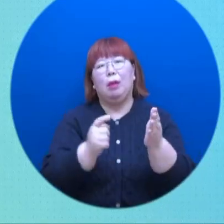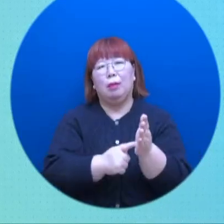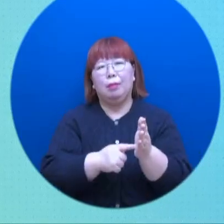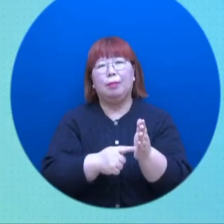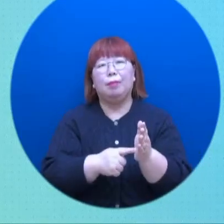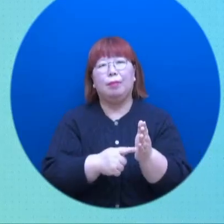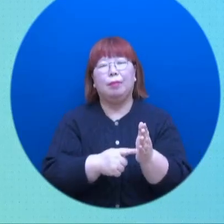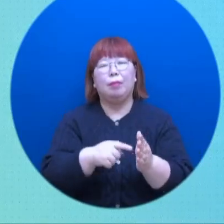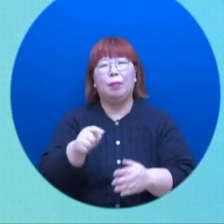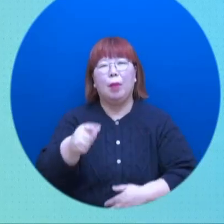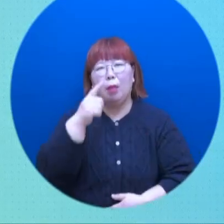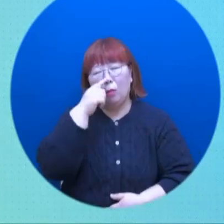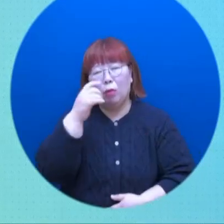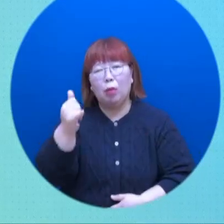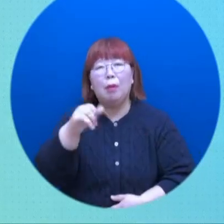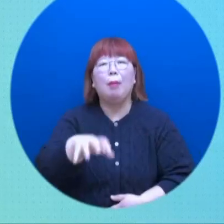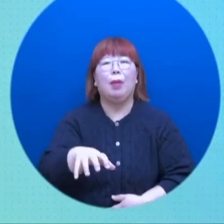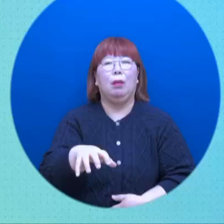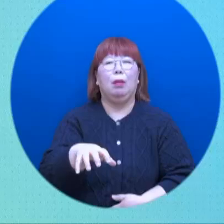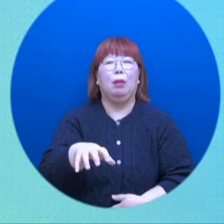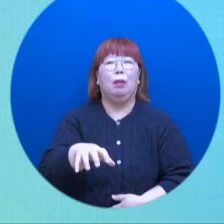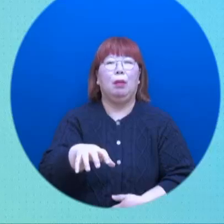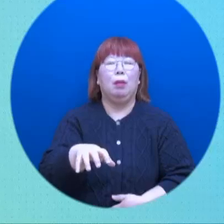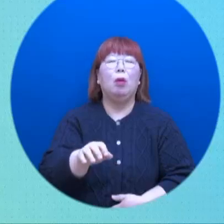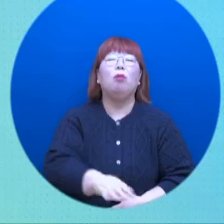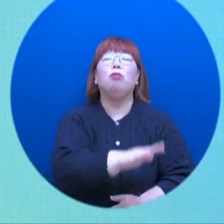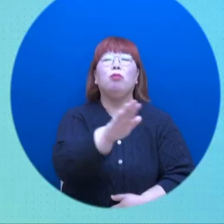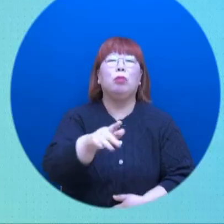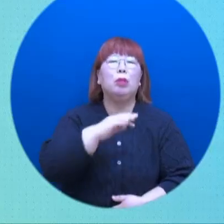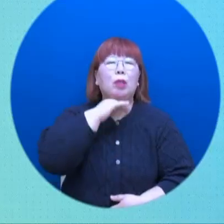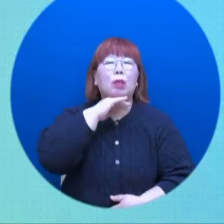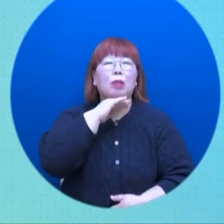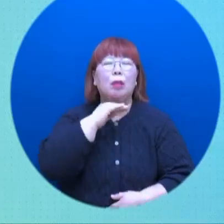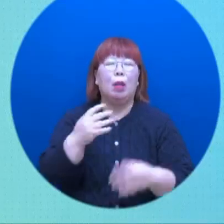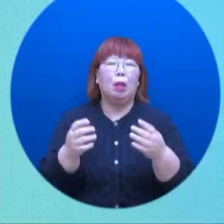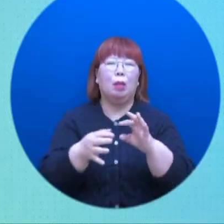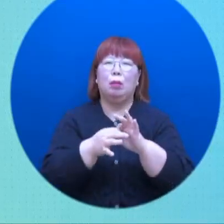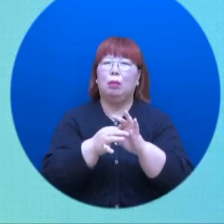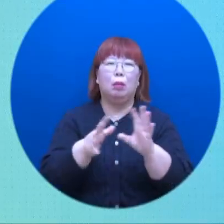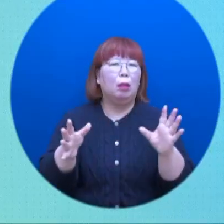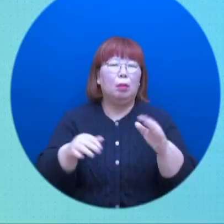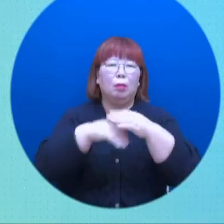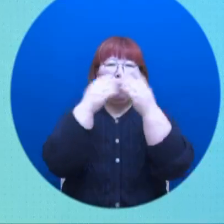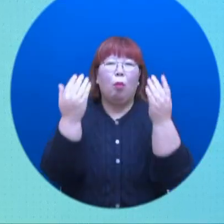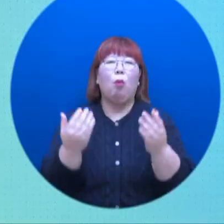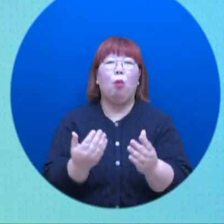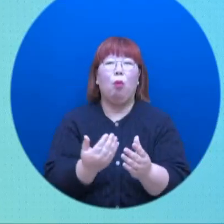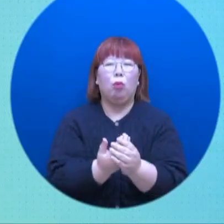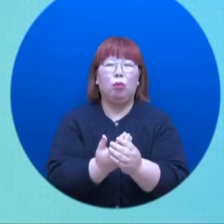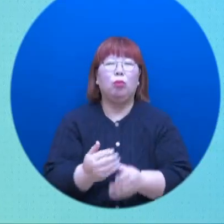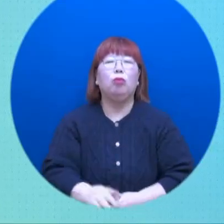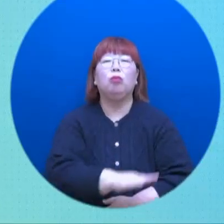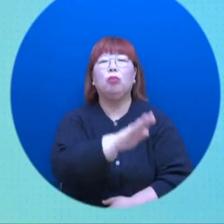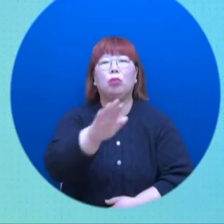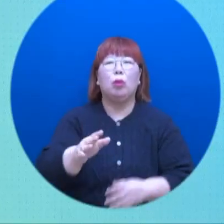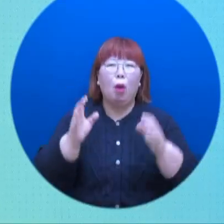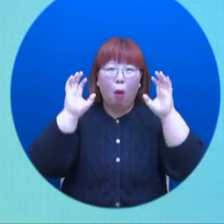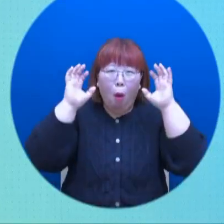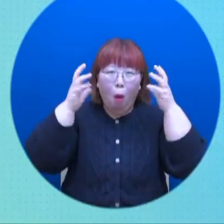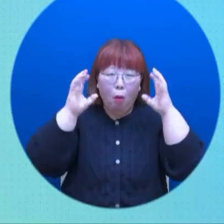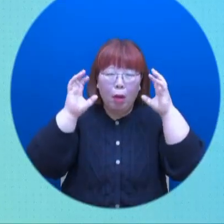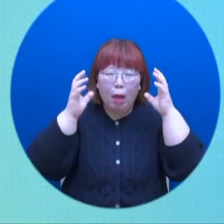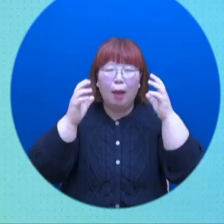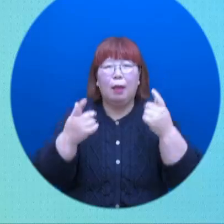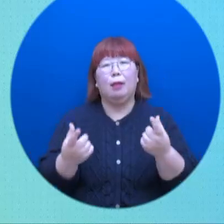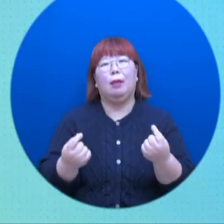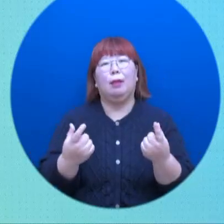이 엄마 아빠 앞에서는 우리 나이에 상관없이 모두 우리는 어린아이예요.